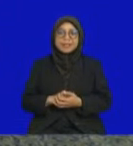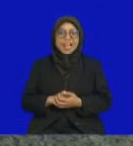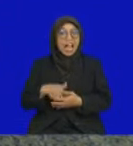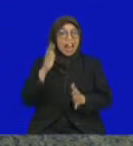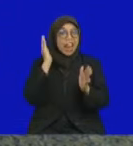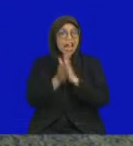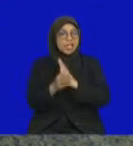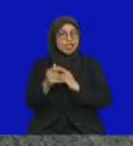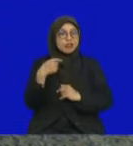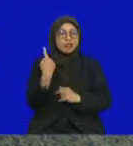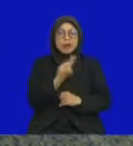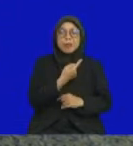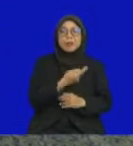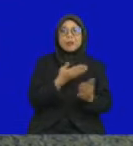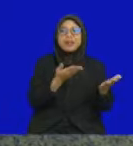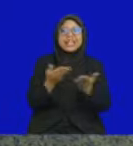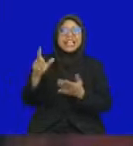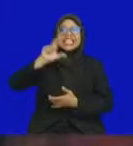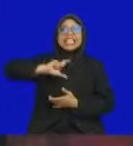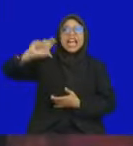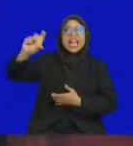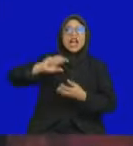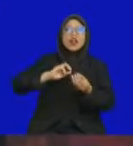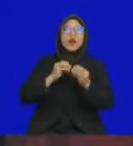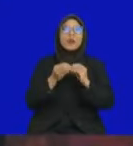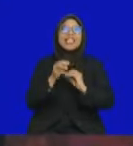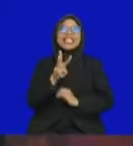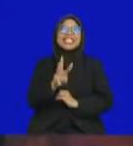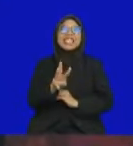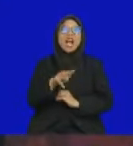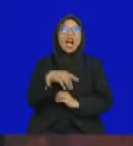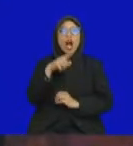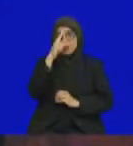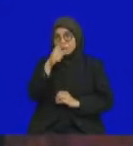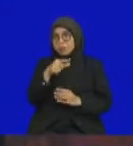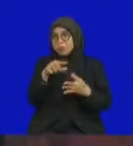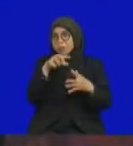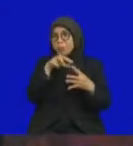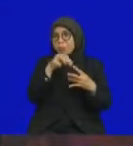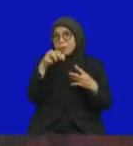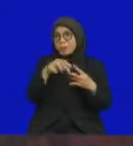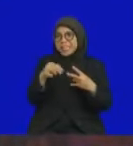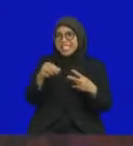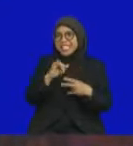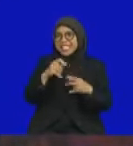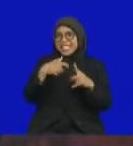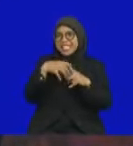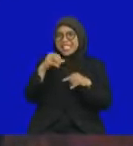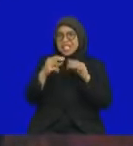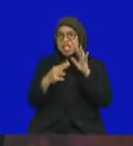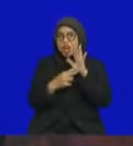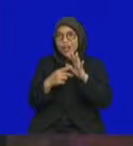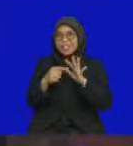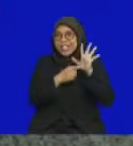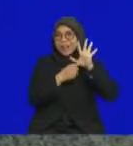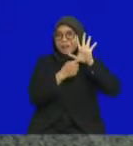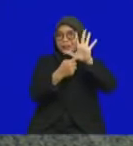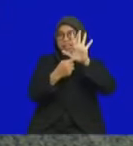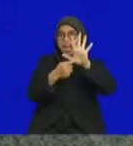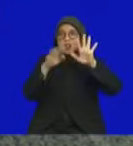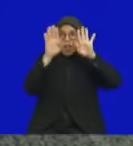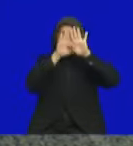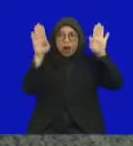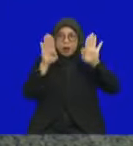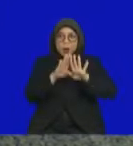langsung saja kami persilakan kepada calon gubernur nomor urut 3 untuk memilih ion yang akan kami Tampilkan di layar